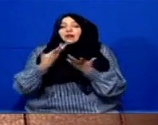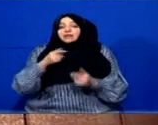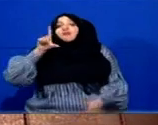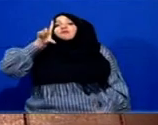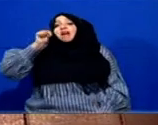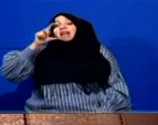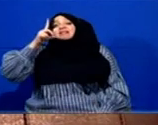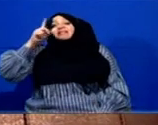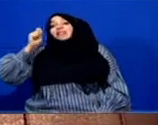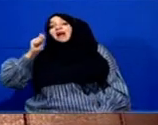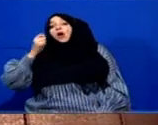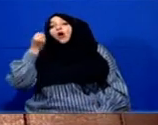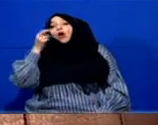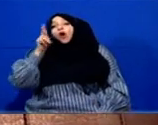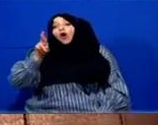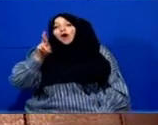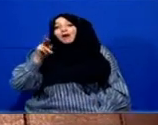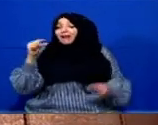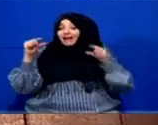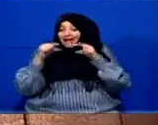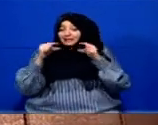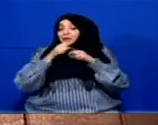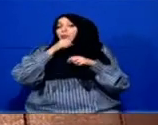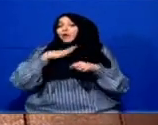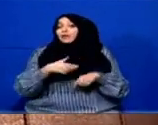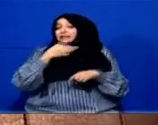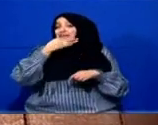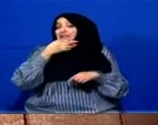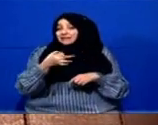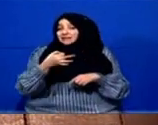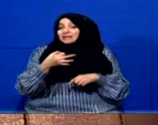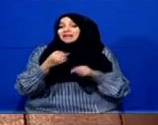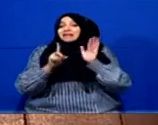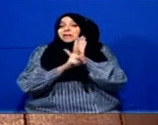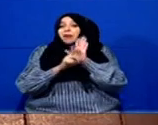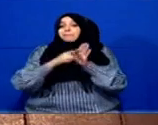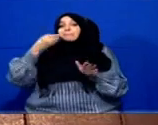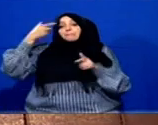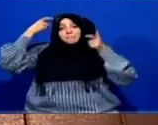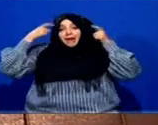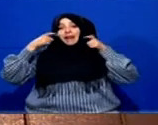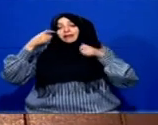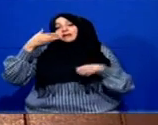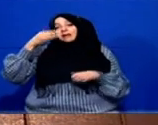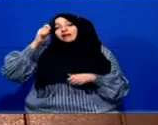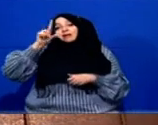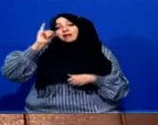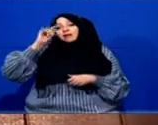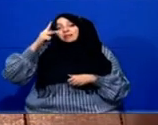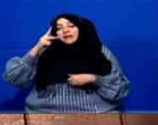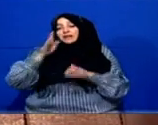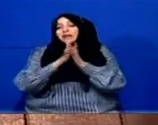النبيا طبقا للحديث الذي خرجه الامام مالك في موطئه